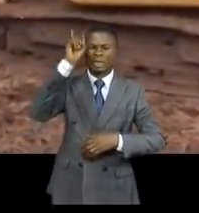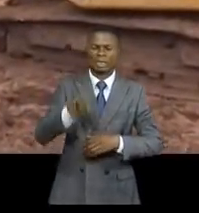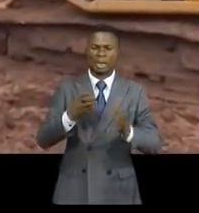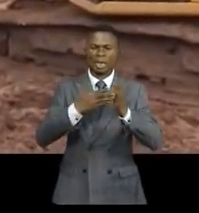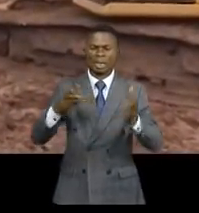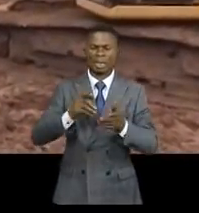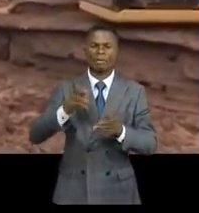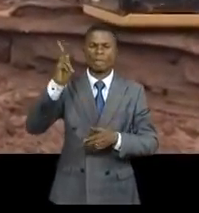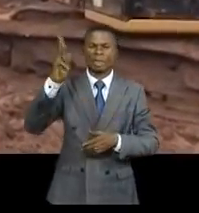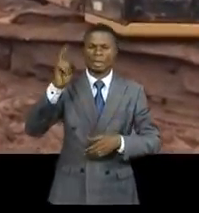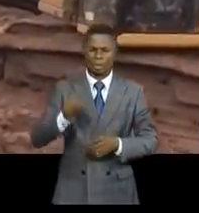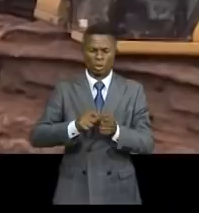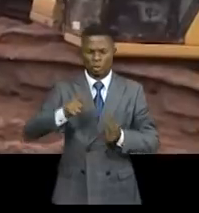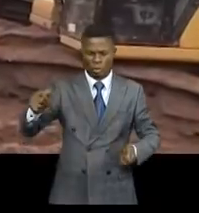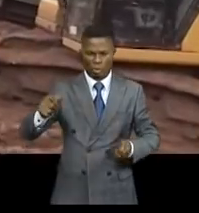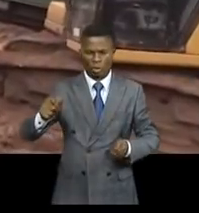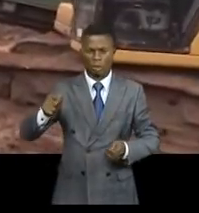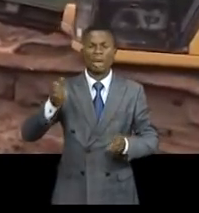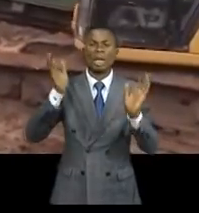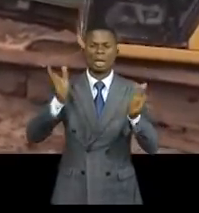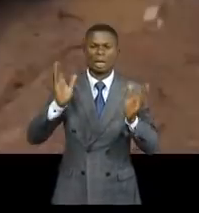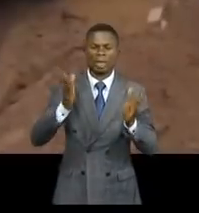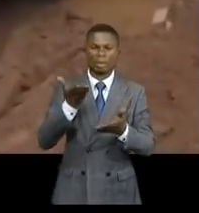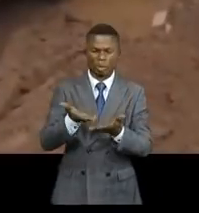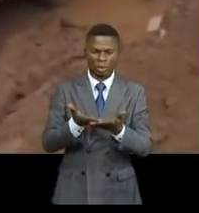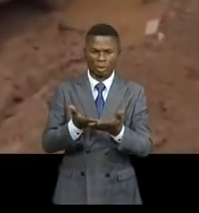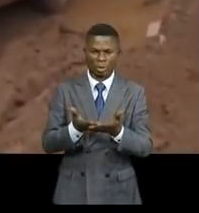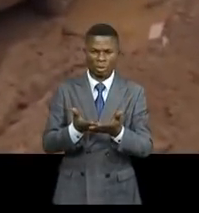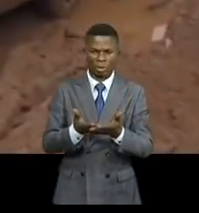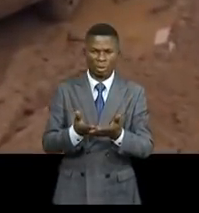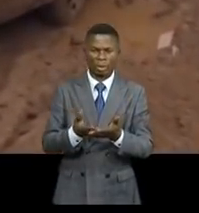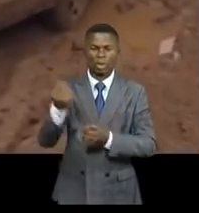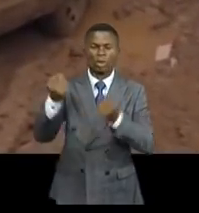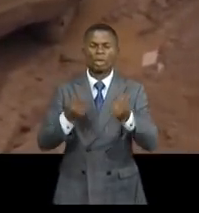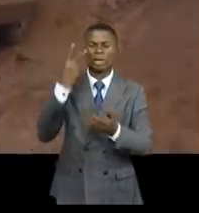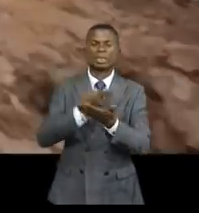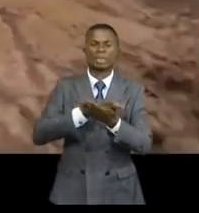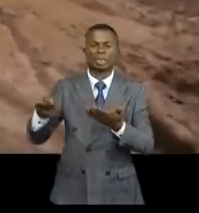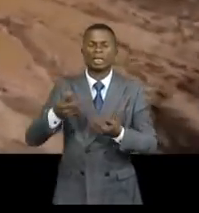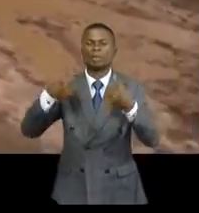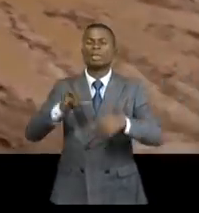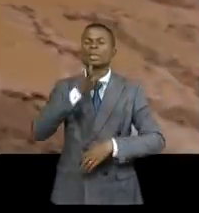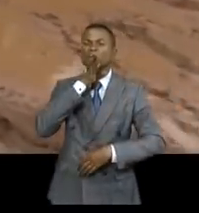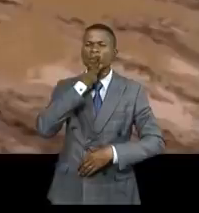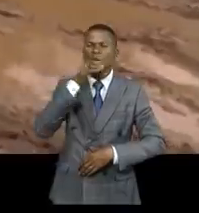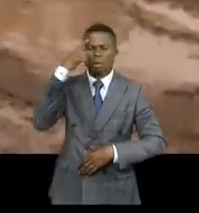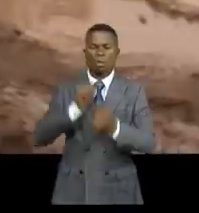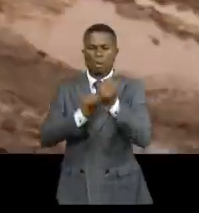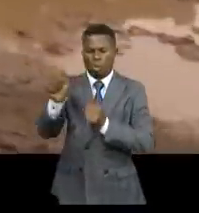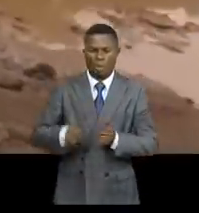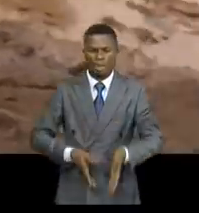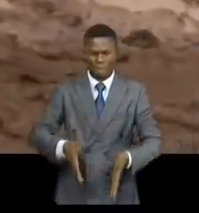km. Seuls les plus audacieux osaient s'y aventurer car il fallait des semaines, voire des mois, pour parcourir cette